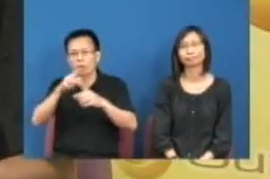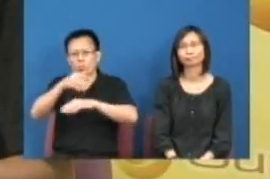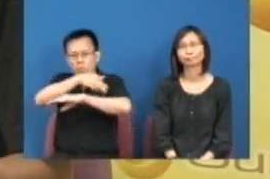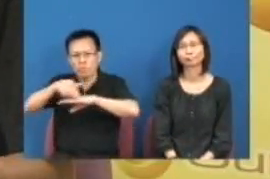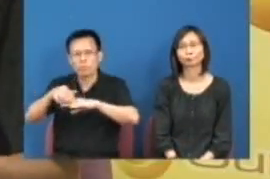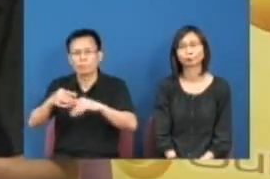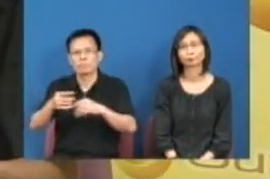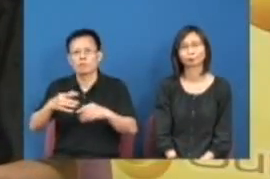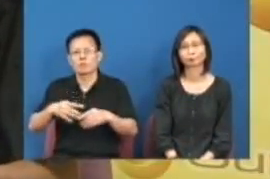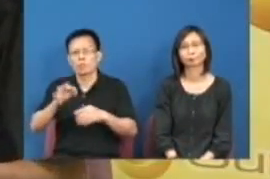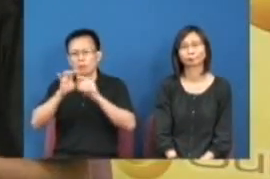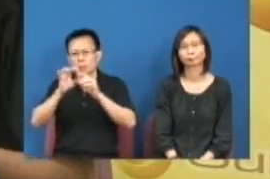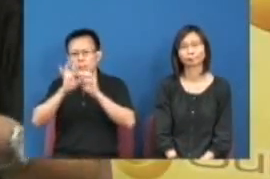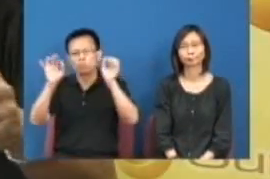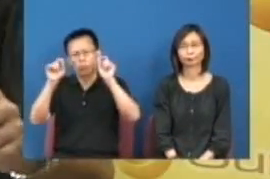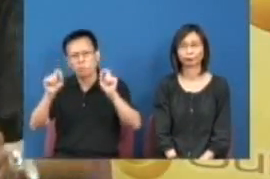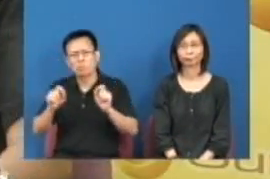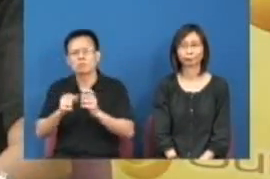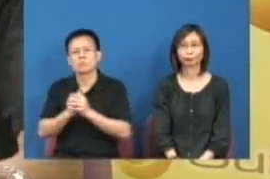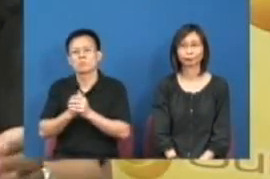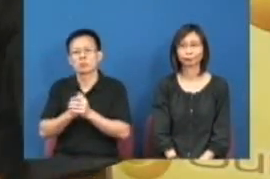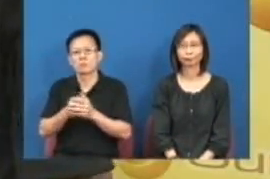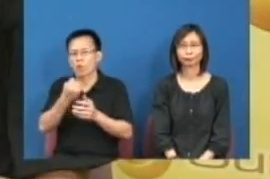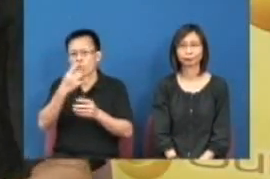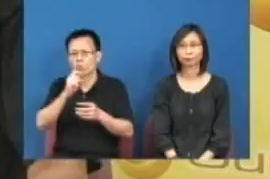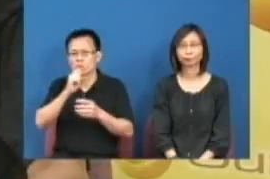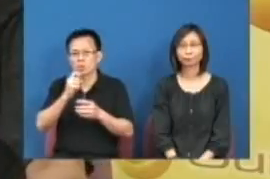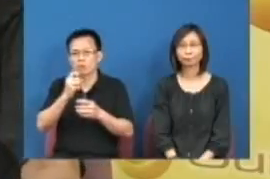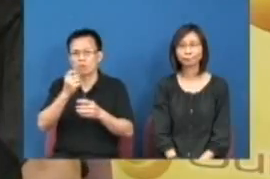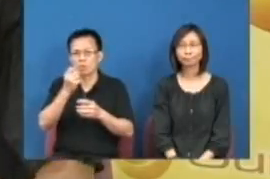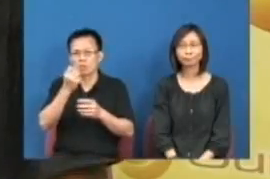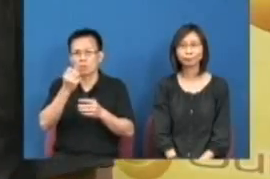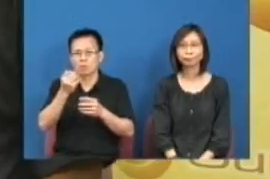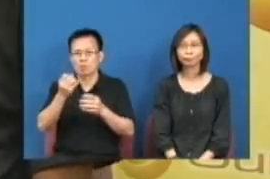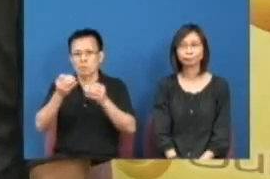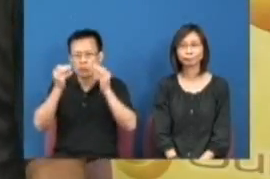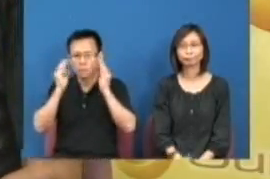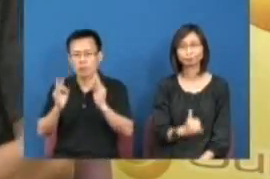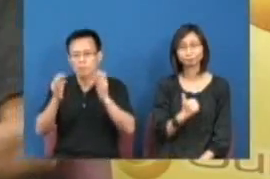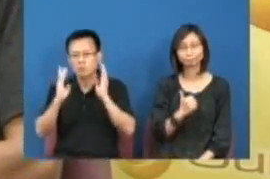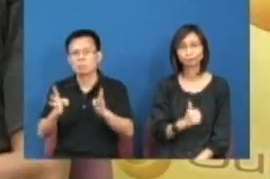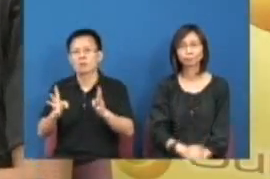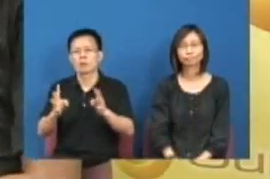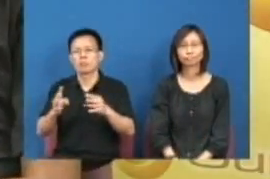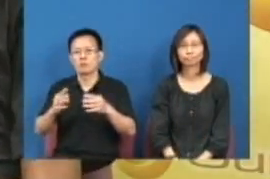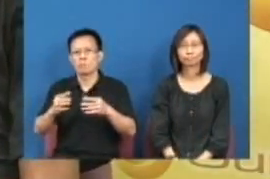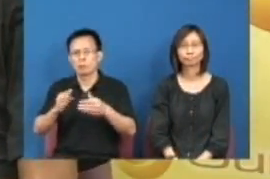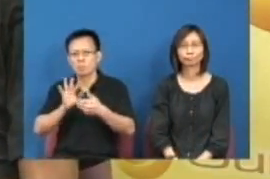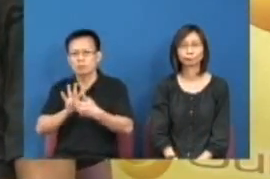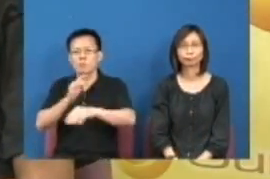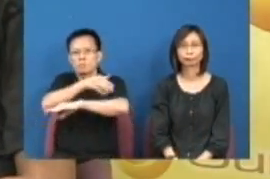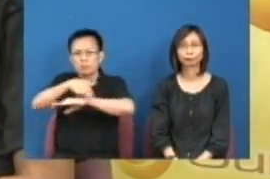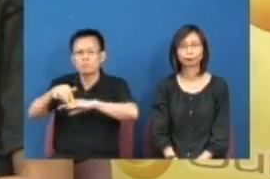外一邊緣化就係香港有成三四百萬人俾人邊緣化咗啊嘛，喺個經濟裏邊，唔係淨係香